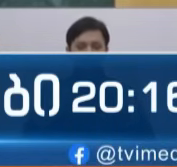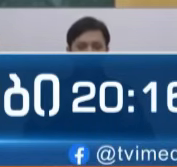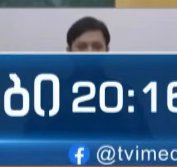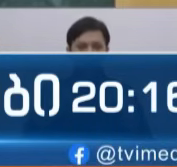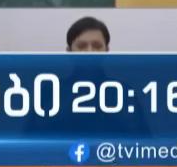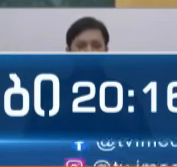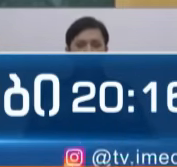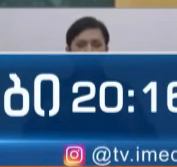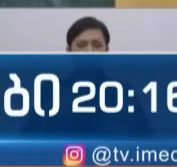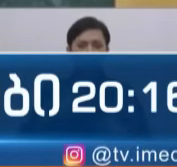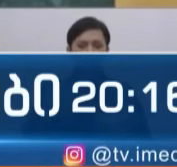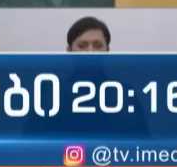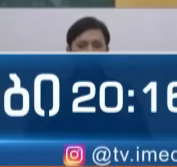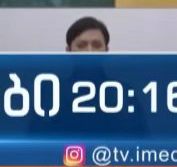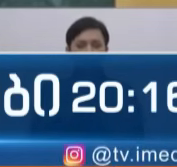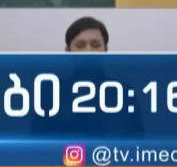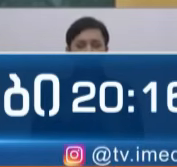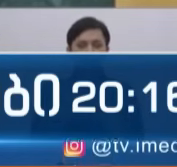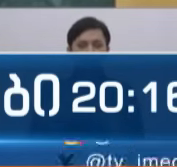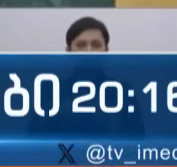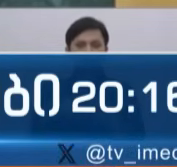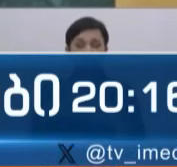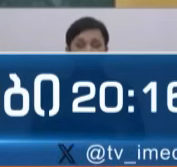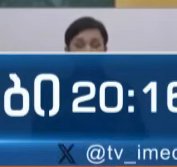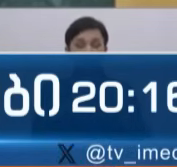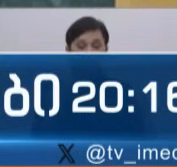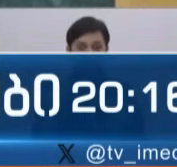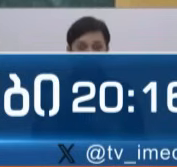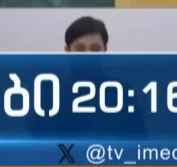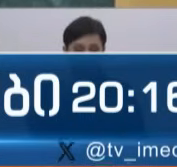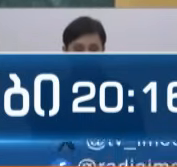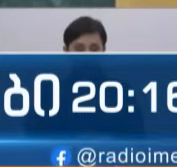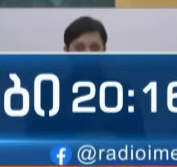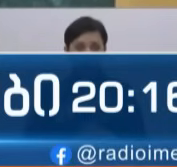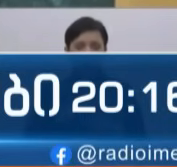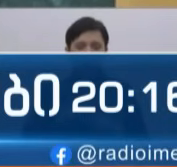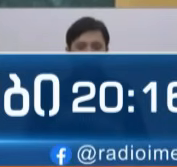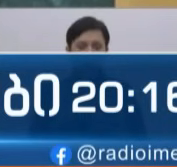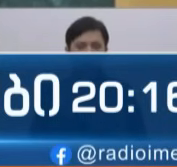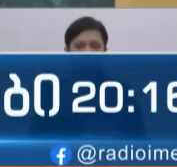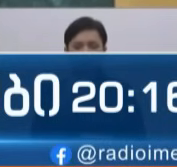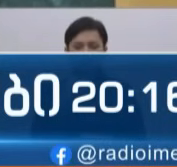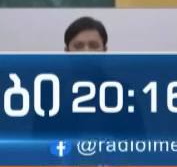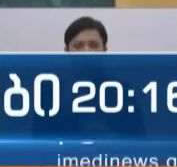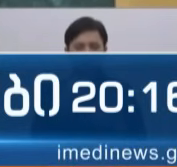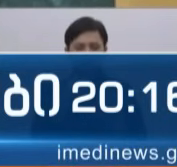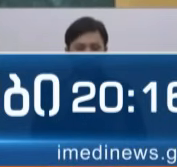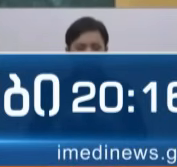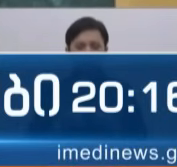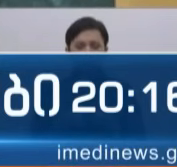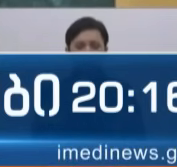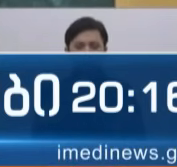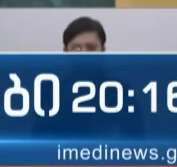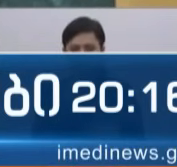მონოპოლიზებული მედია. Რეჟიმის მიერ, მათივე ტერმინი რომ გამოვიყენოთ, შარეცხილი ინტელიგენცია და შეგნებულად მოშლილი